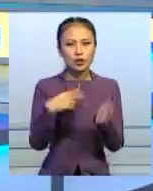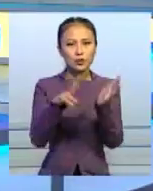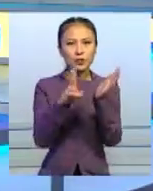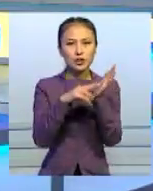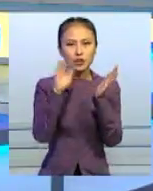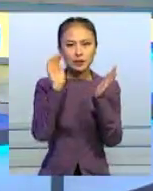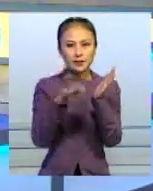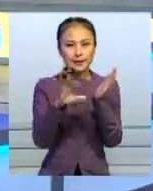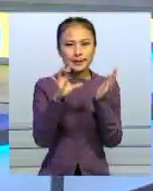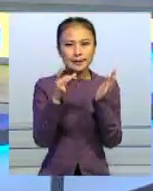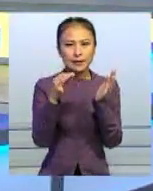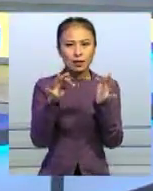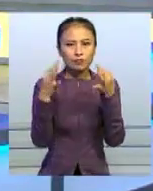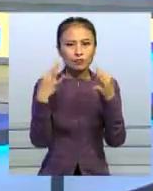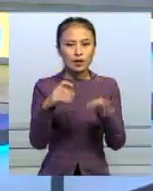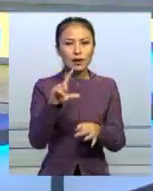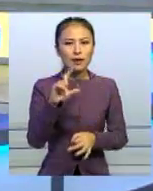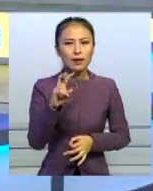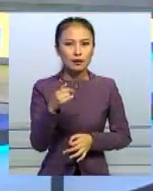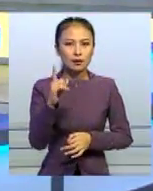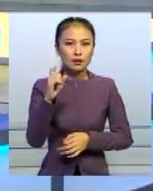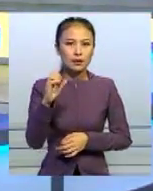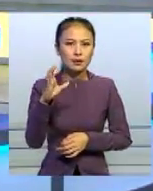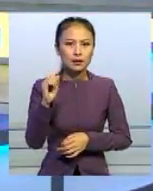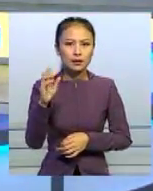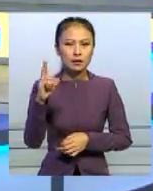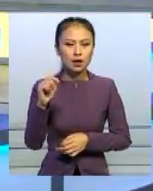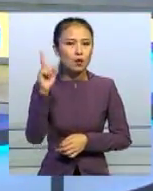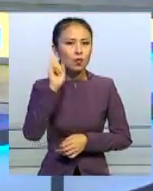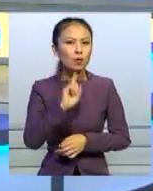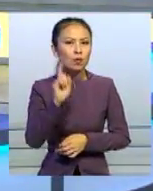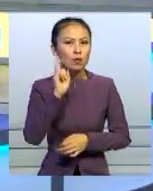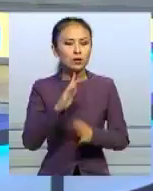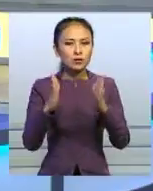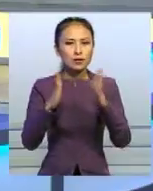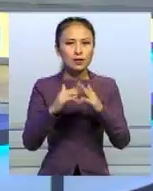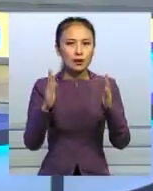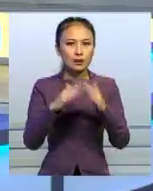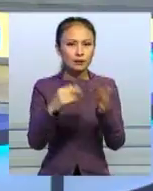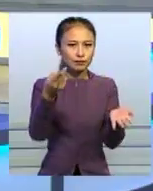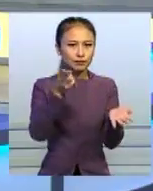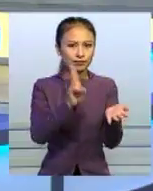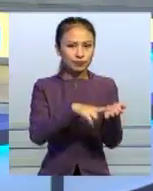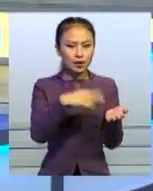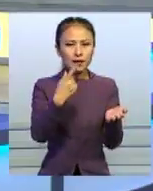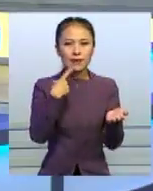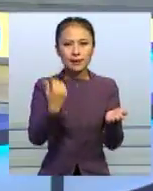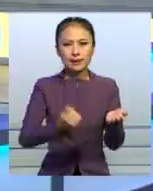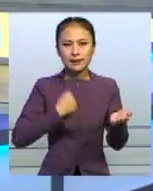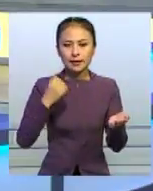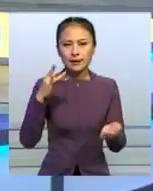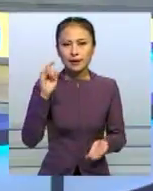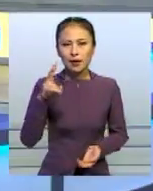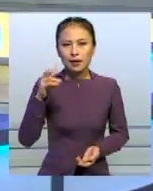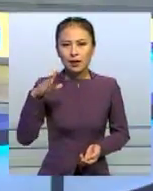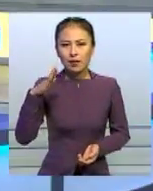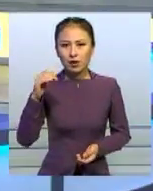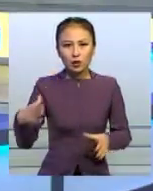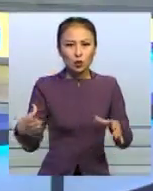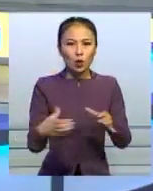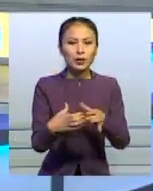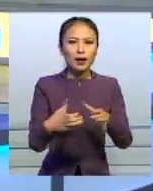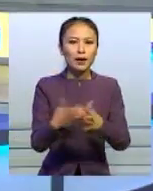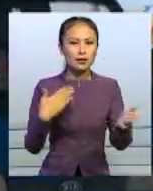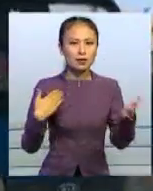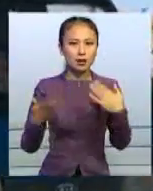27 мың сириялық босқын Эль-Хасака қаласындағы уақытша лагерге қоныстанды. Өйткені олар әскерлер мен Ирак және Левант